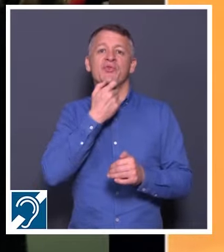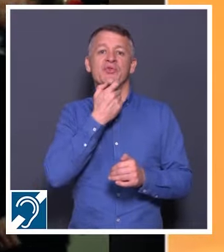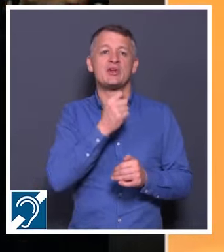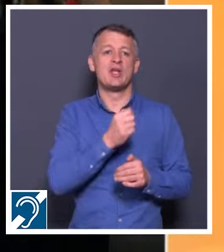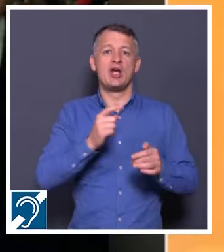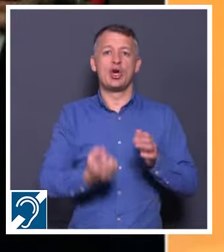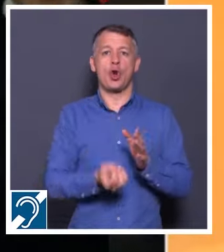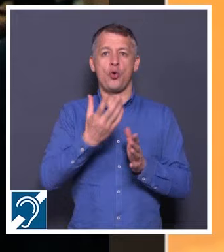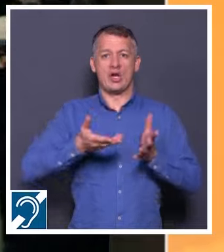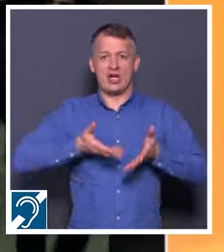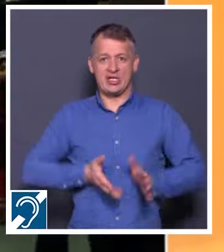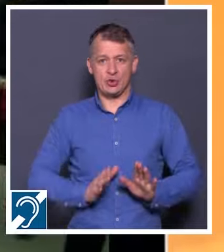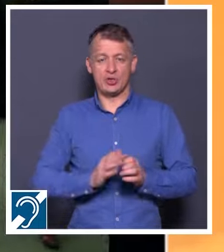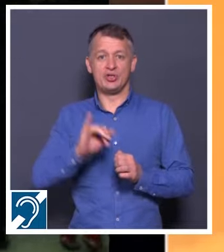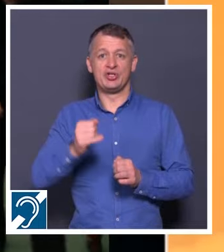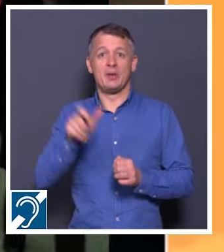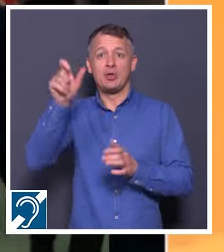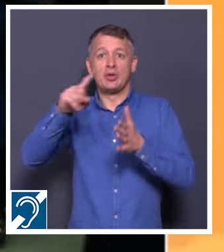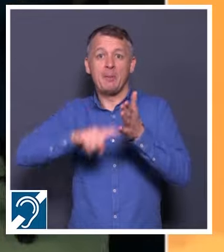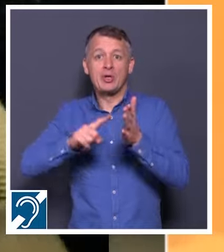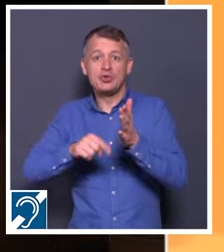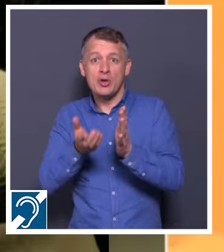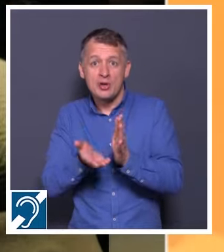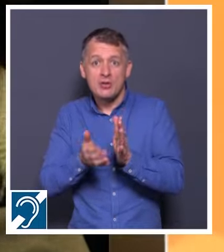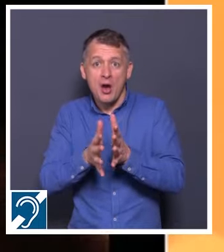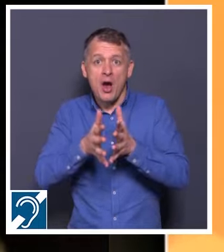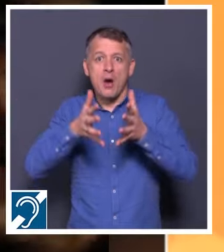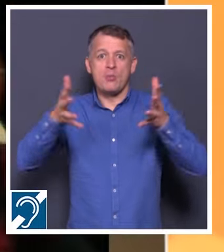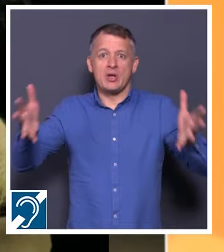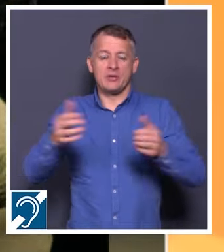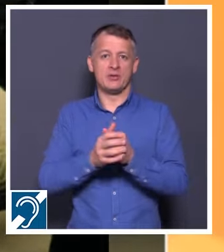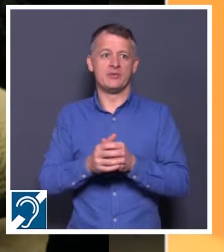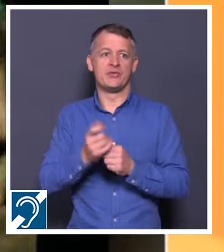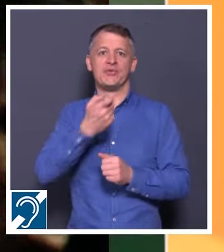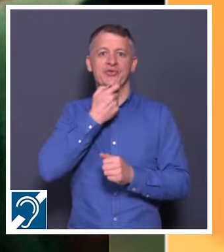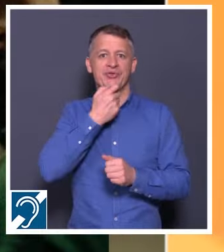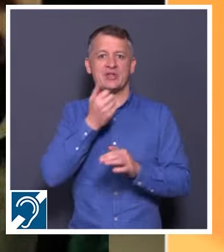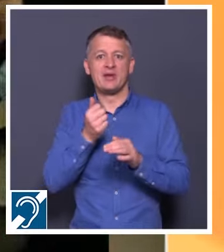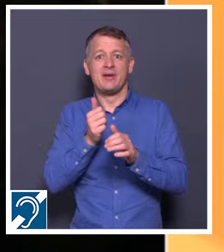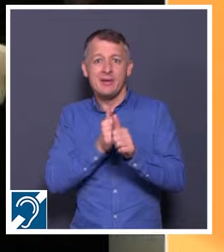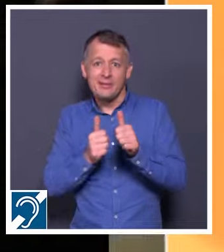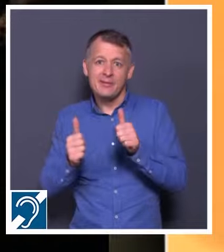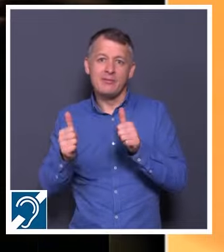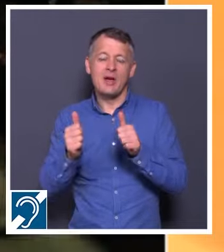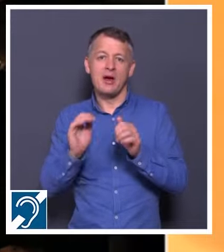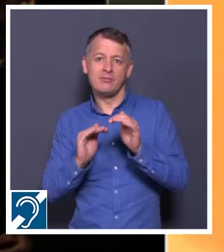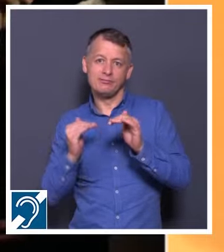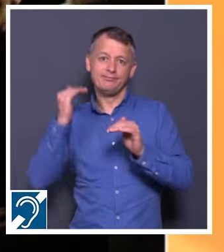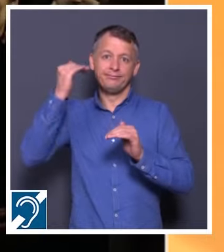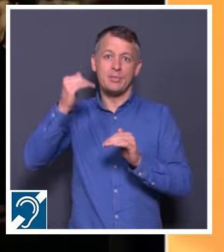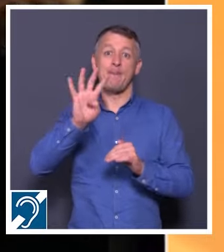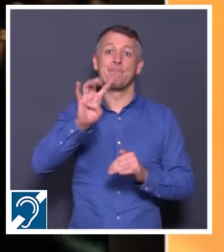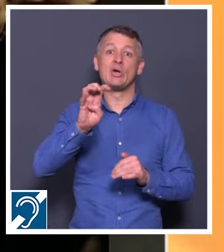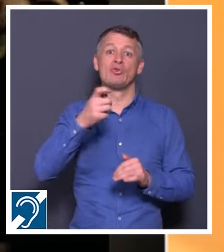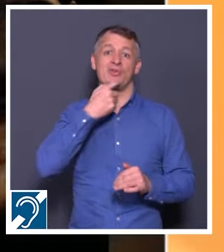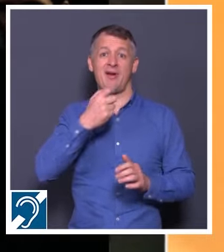și pensionari a crescut foarte mult. Am trecut de 40 de ani, deci vârsta medie în România e trecută de 40 de ani. În aceste